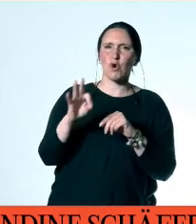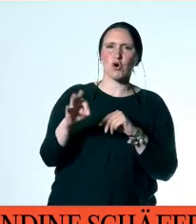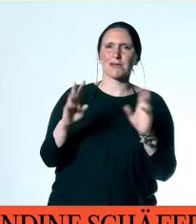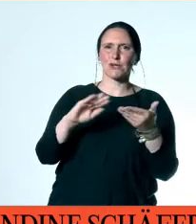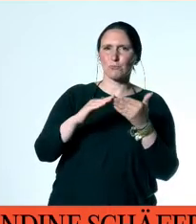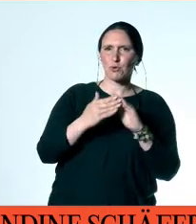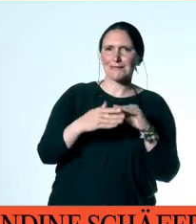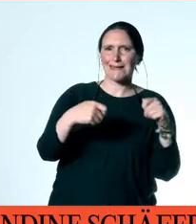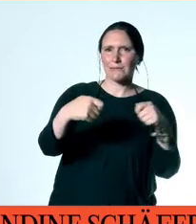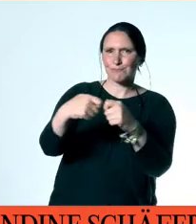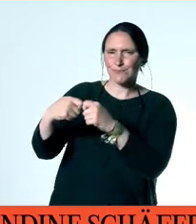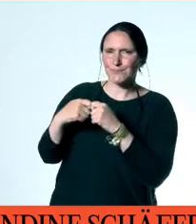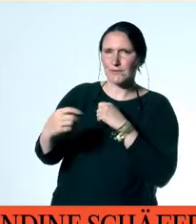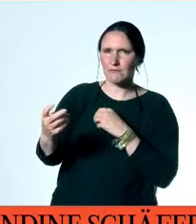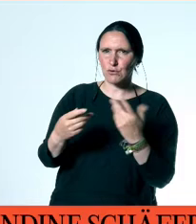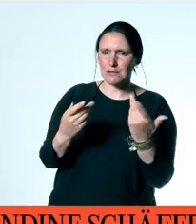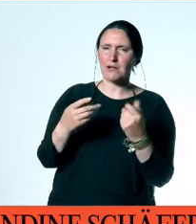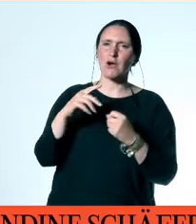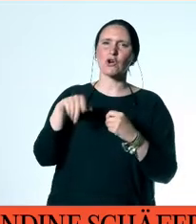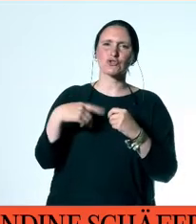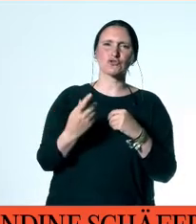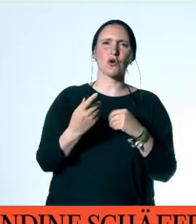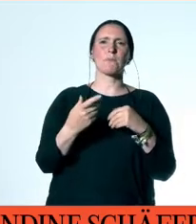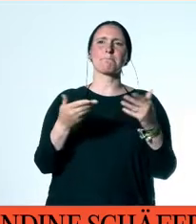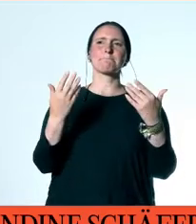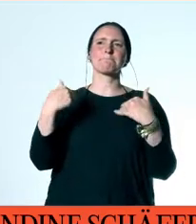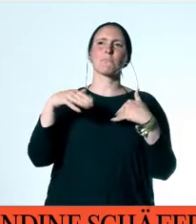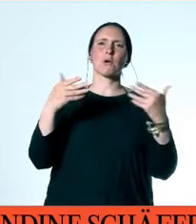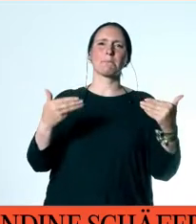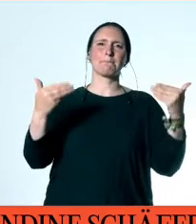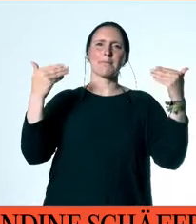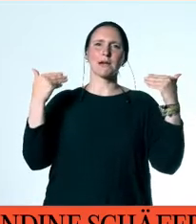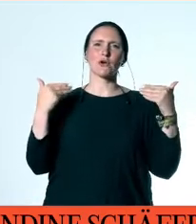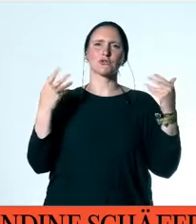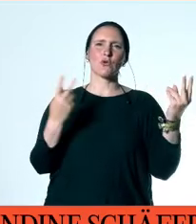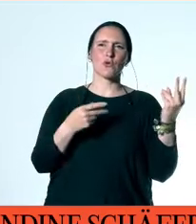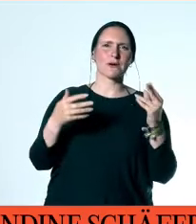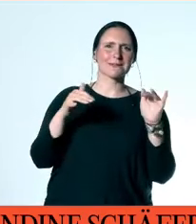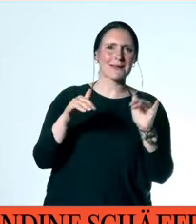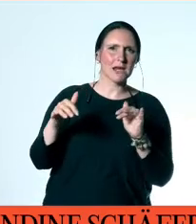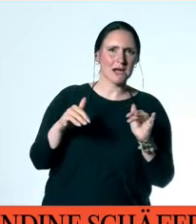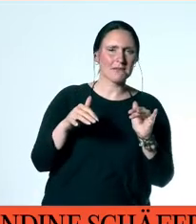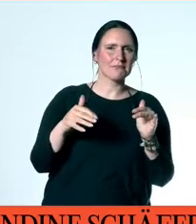It's also important just to give like some context and background that we come from.